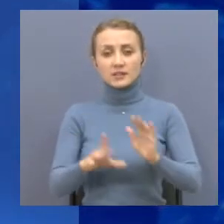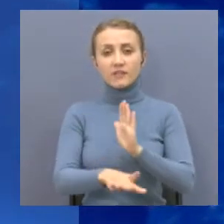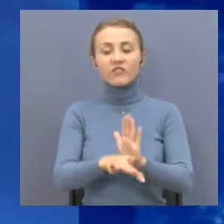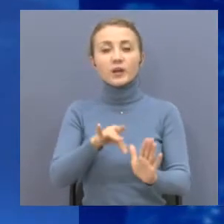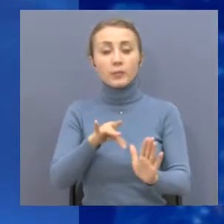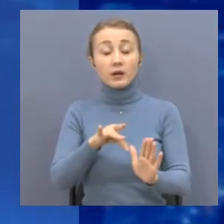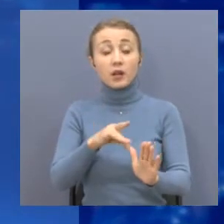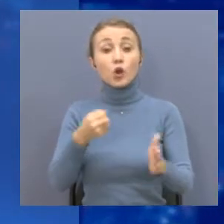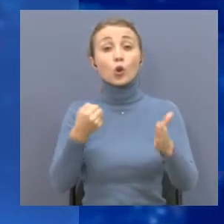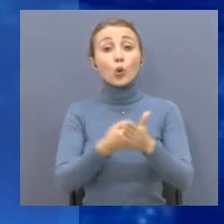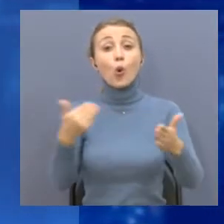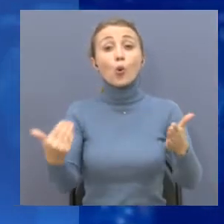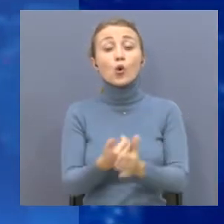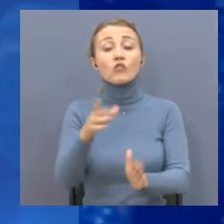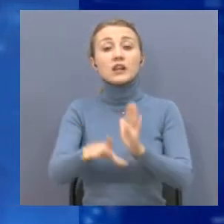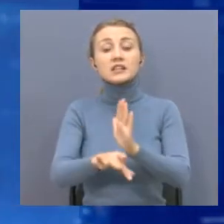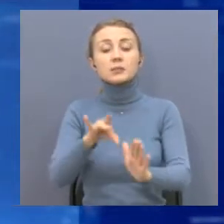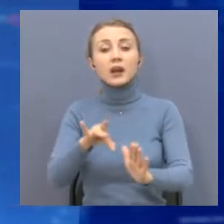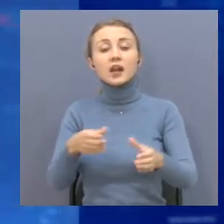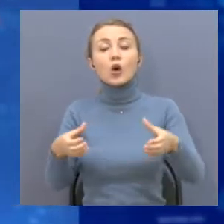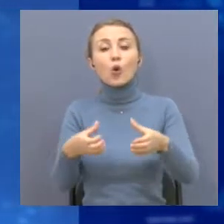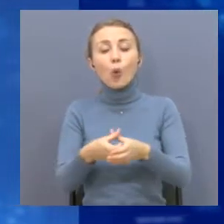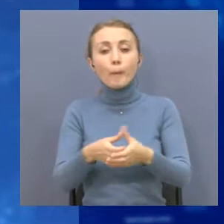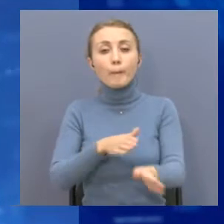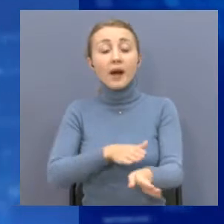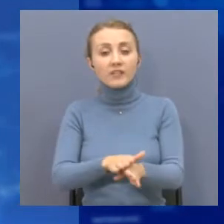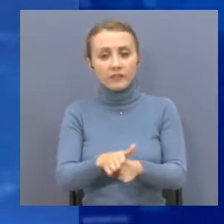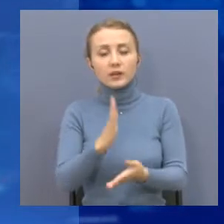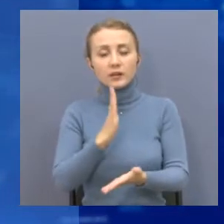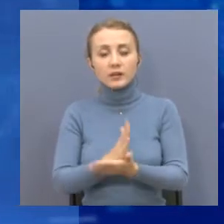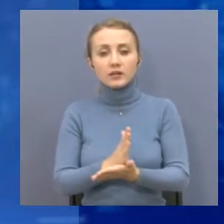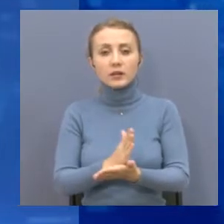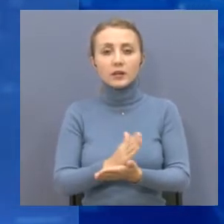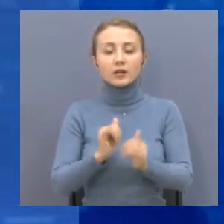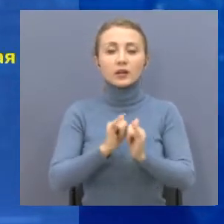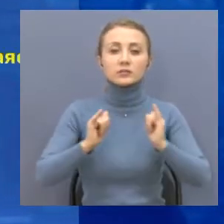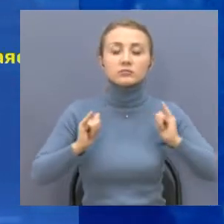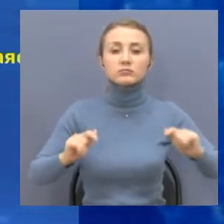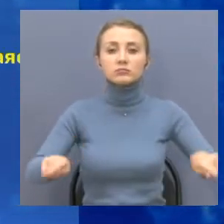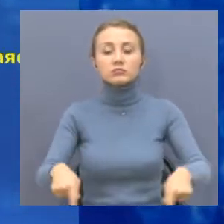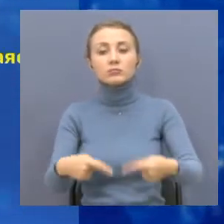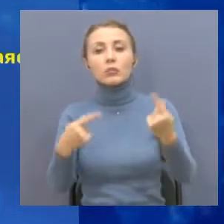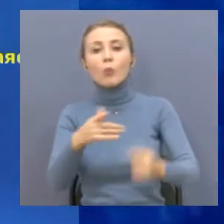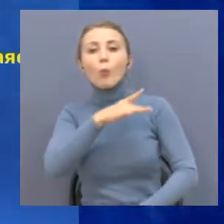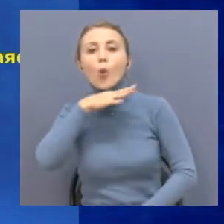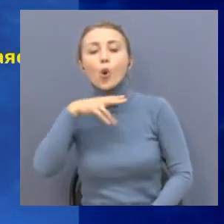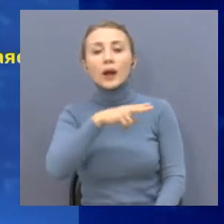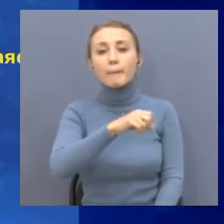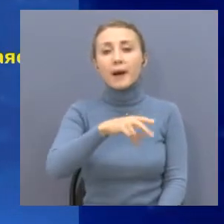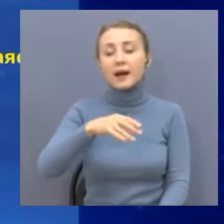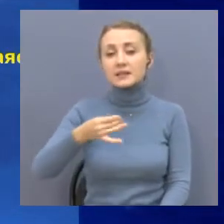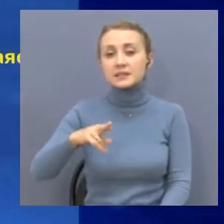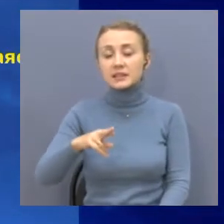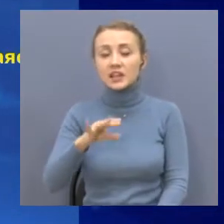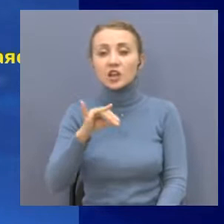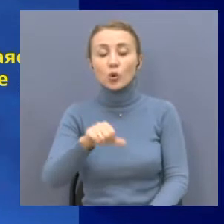бақылау жүргізіп отырады. Жаңа сайлау науқанына дейін саяси жаңғыру, көп партиялықты дамыту және еліміздің қоғамдық саяси